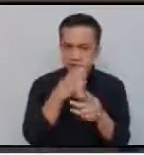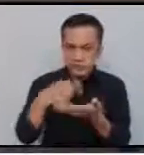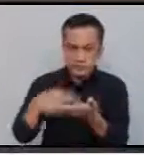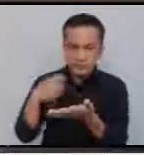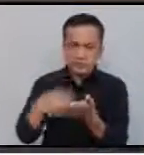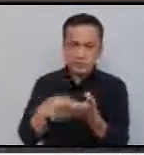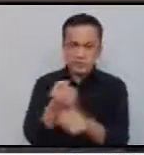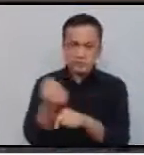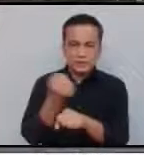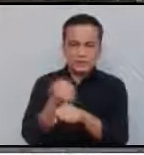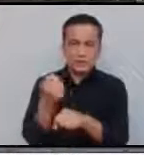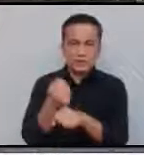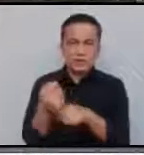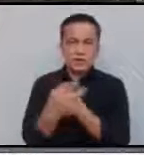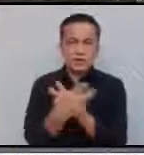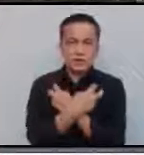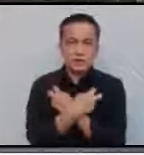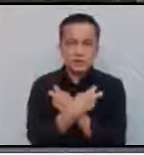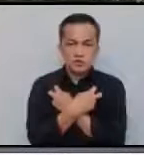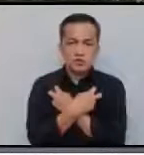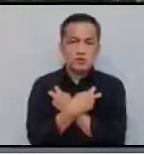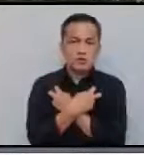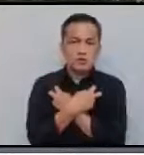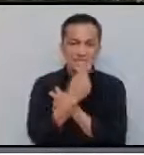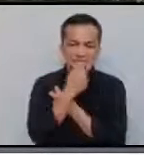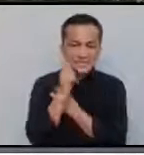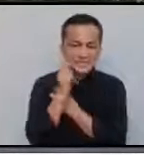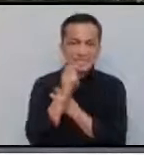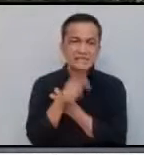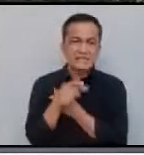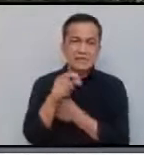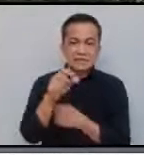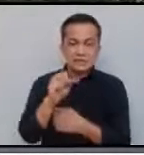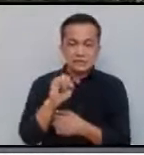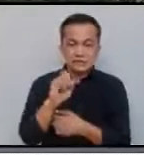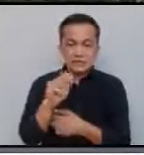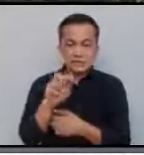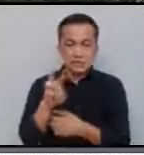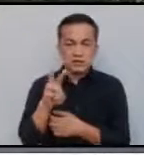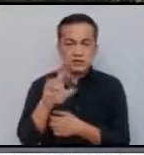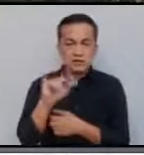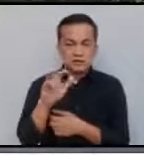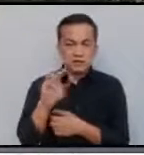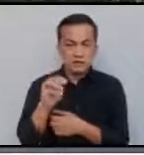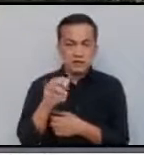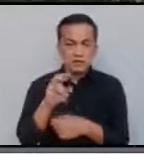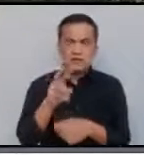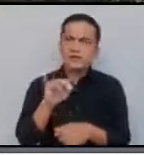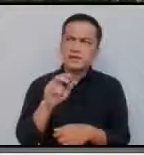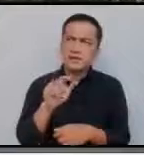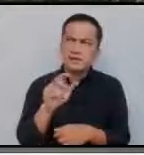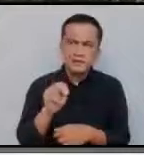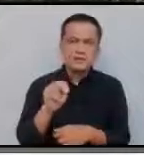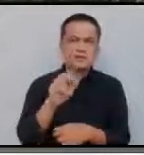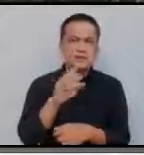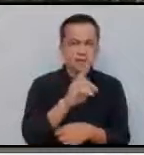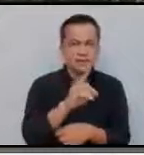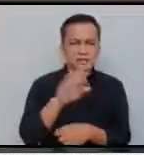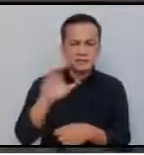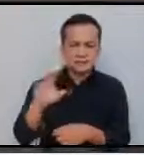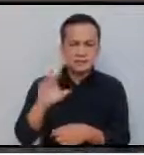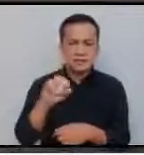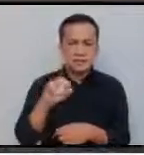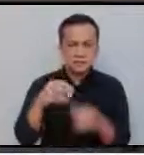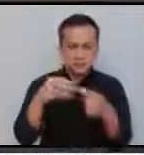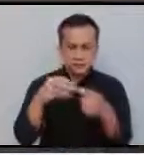ay nagtataglay ng calcium. Mayaman din po sa vitamin B at vitamin C ang sigarilyas. Kaya ano pang hinihintay